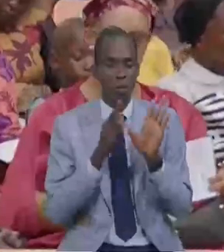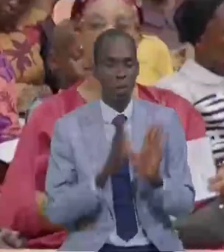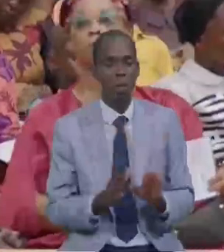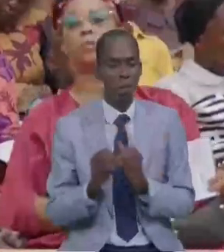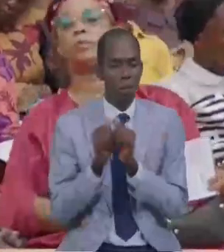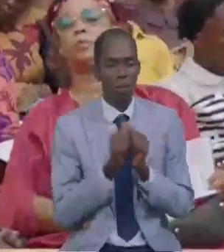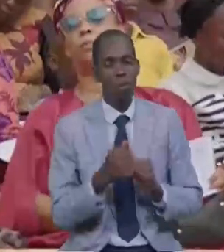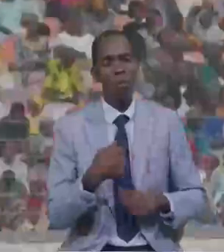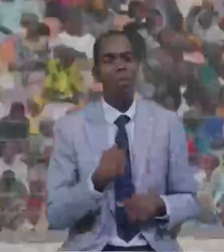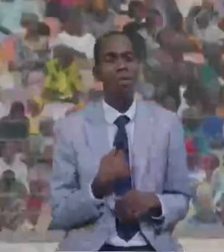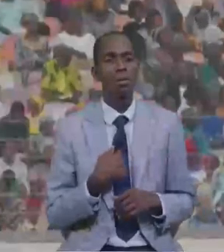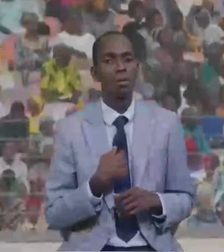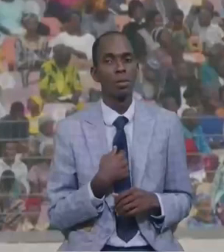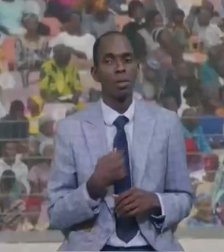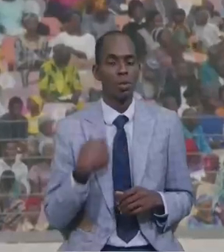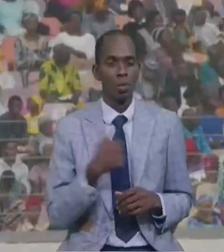ensemble.